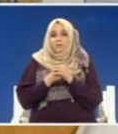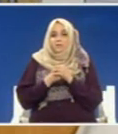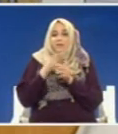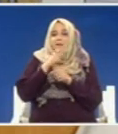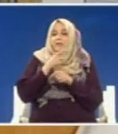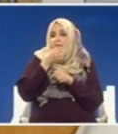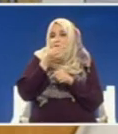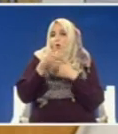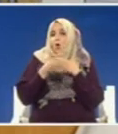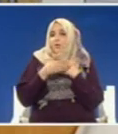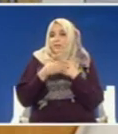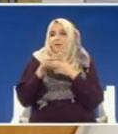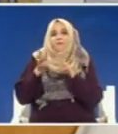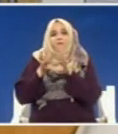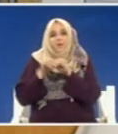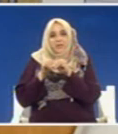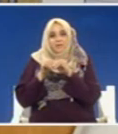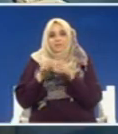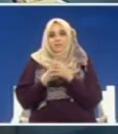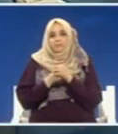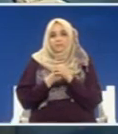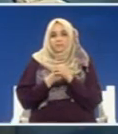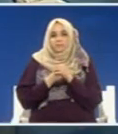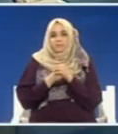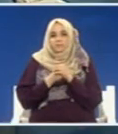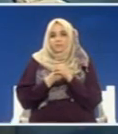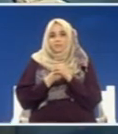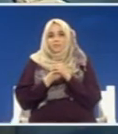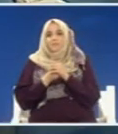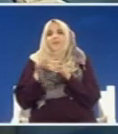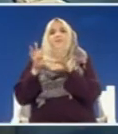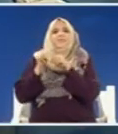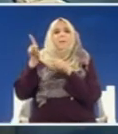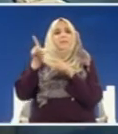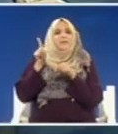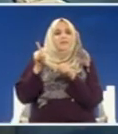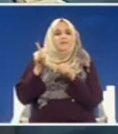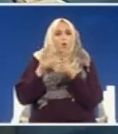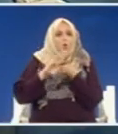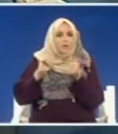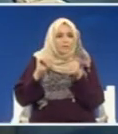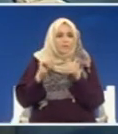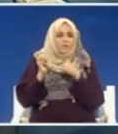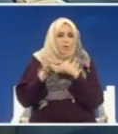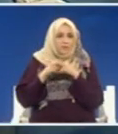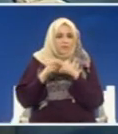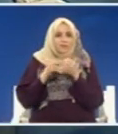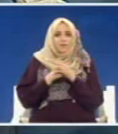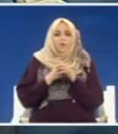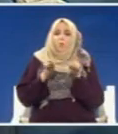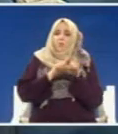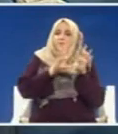بالاستعانة بالأقارب، بالأهل، بأهل الشرطي هذا، بأهل الزميل الخطيب هذا،